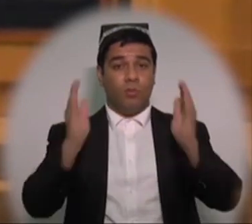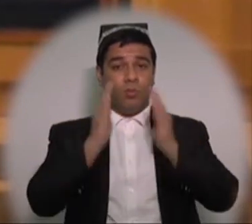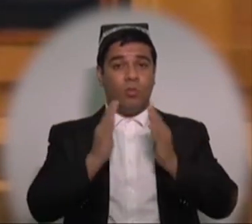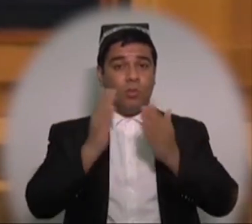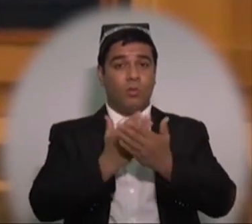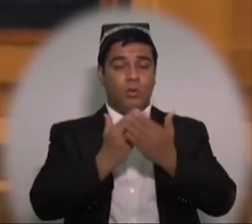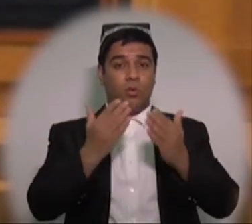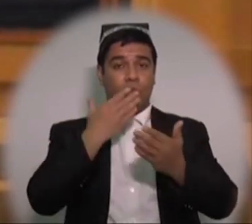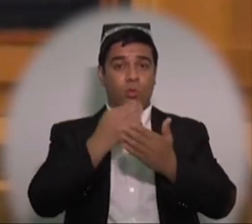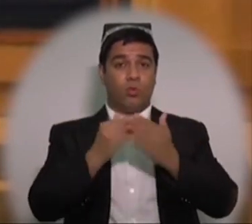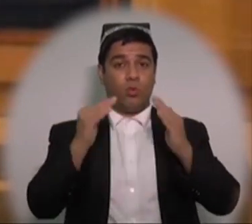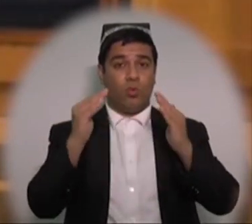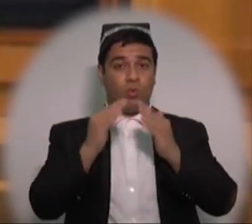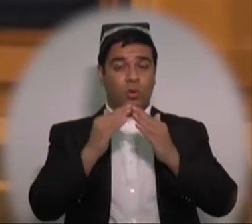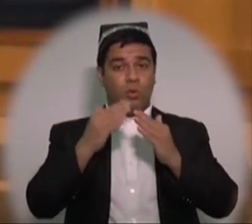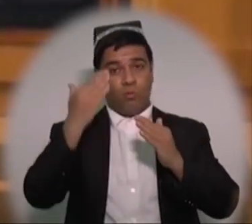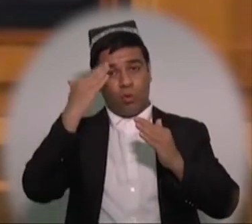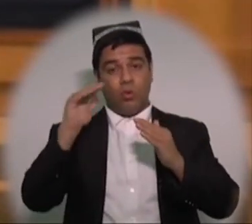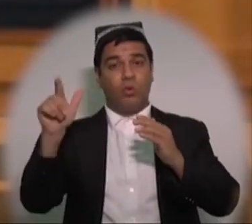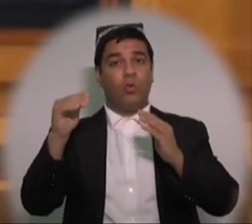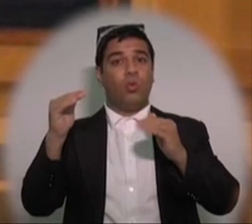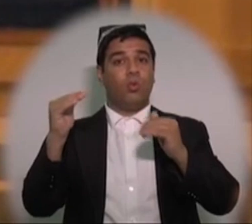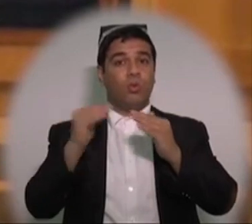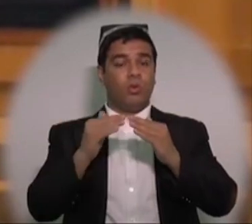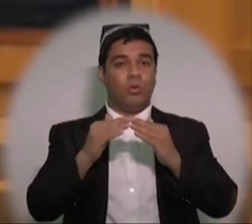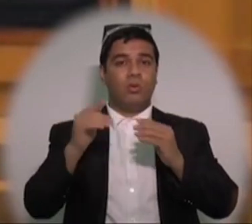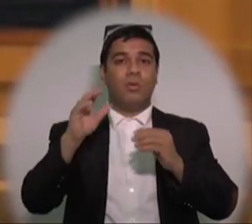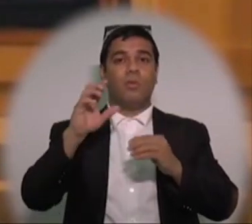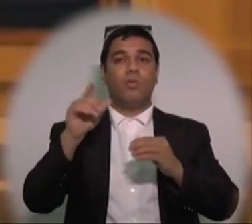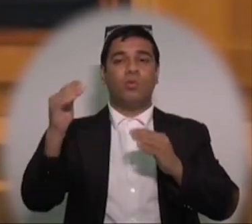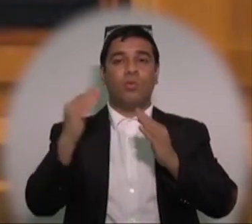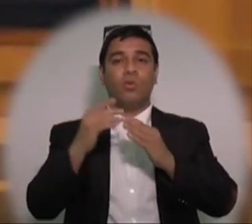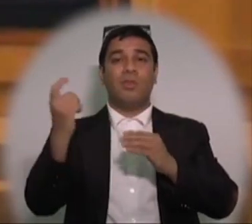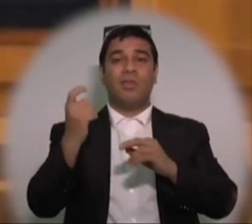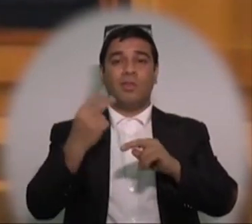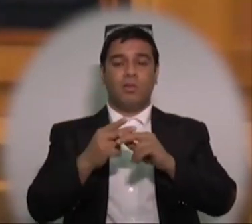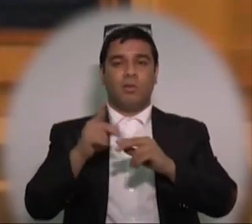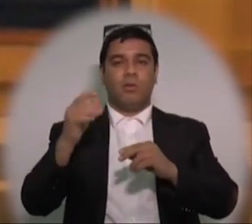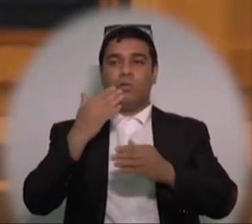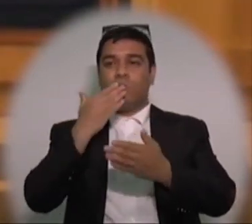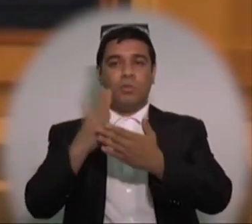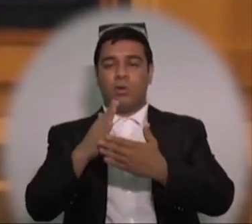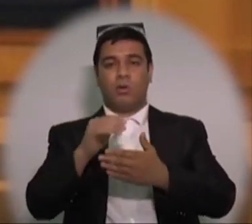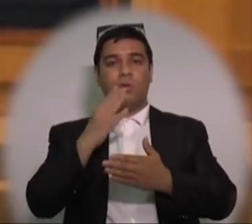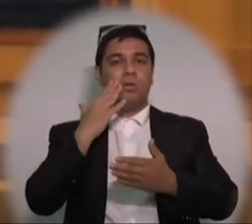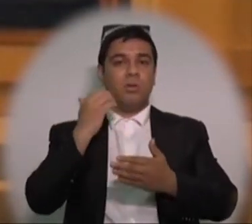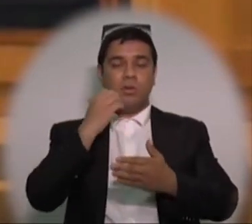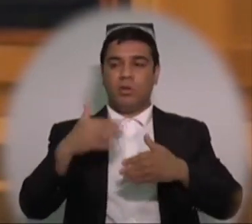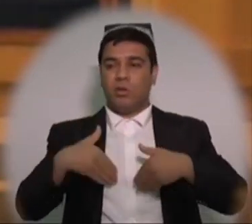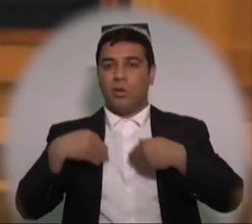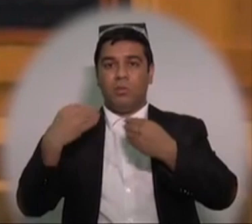hitap kılıp öz üyelerinizden başka üyelerge, üy egelerinden izin almazdan, ularga